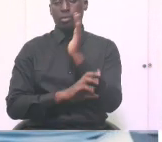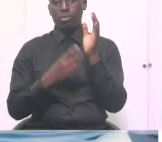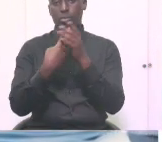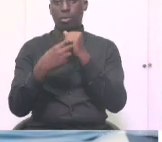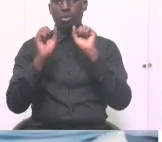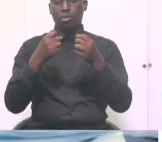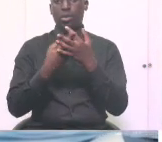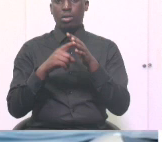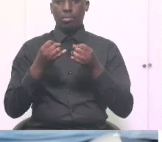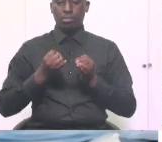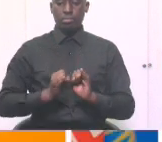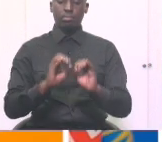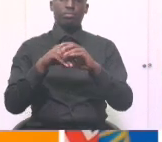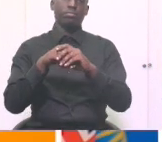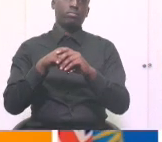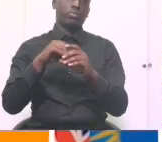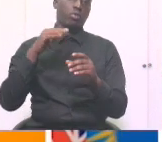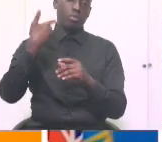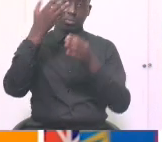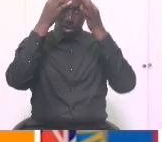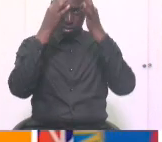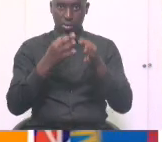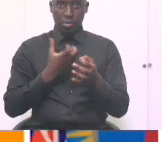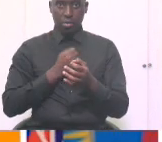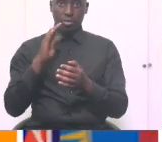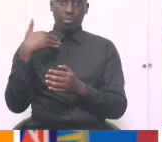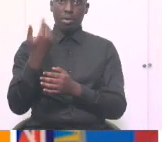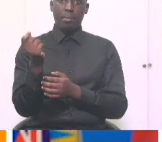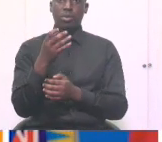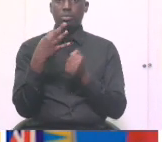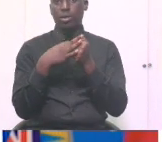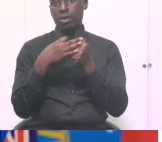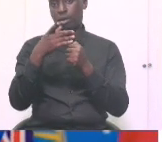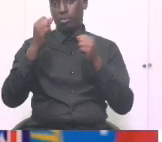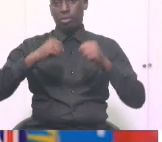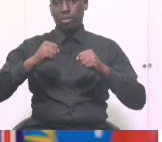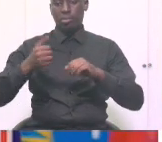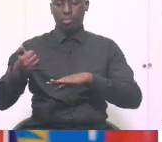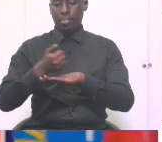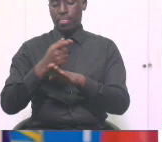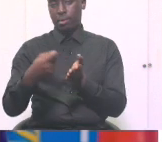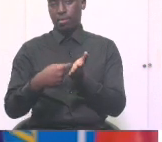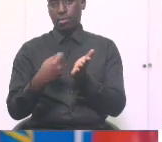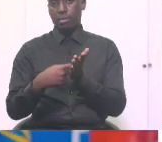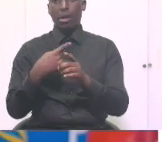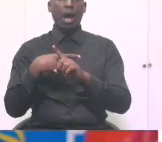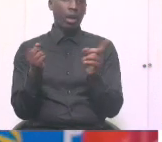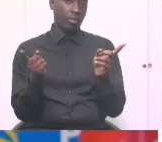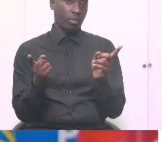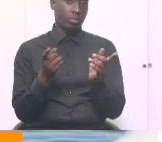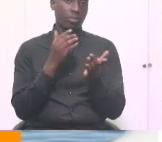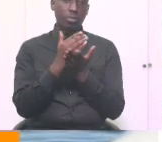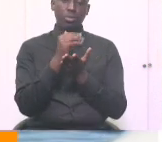ashobora gutangira gushyirwa mu bikorwa. Uyu mwanzuro ufashwe nyuma y'amezi 8 aya masezerano ashyizweho umukono ariko